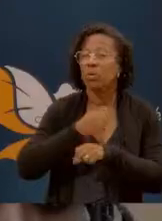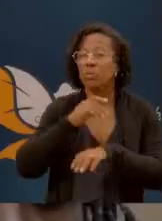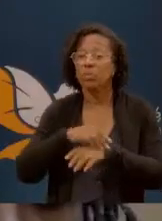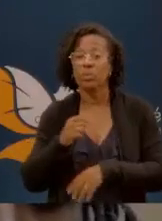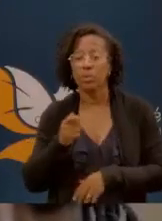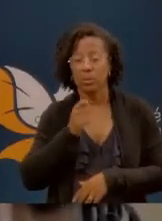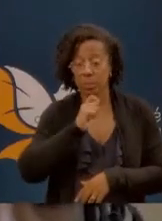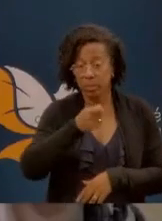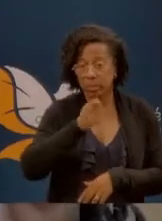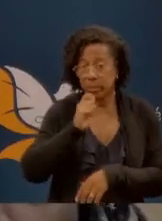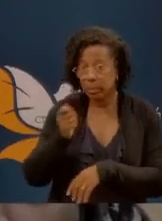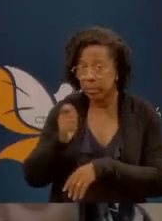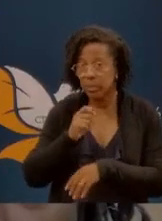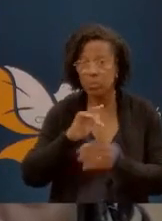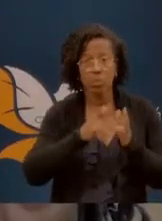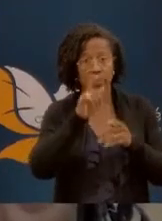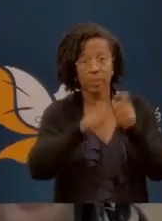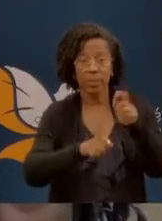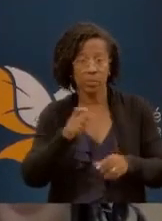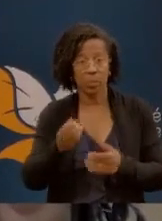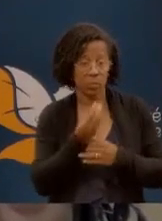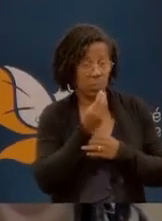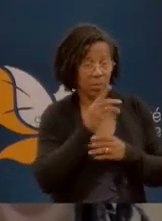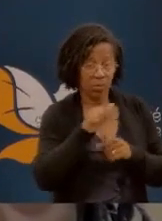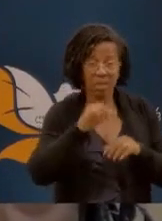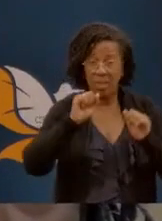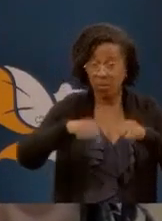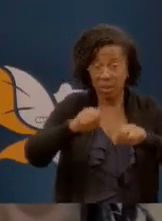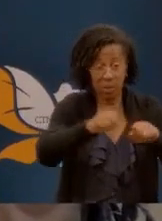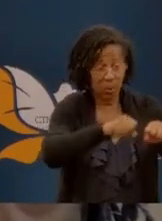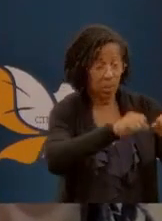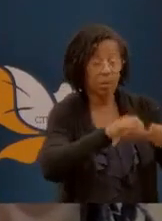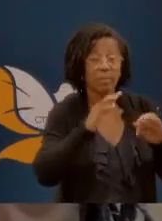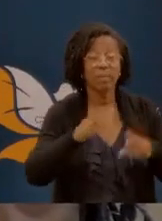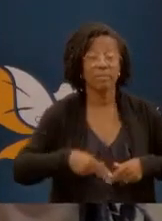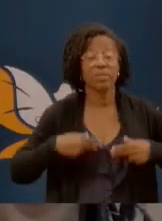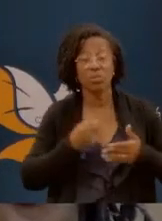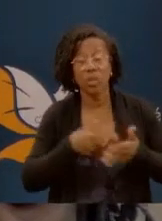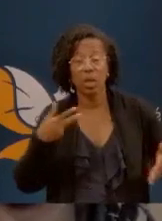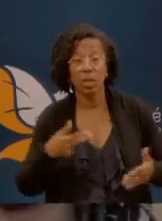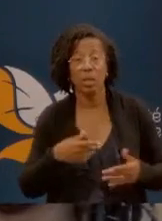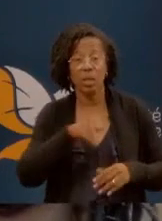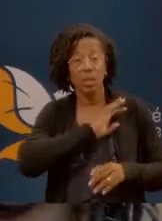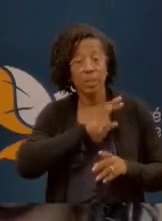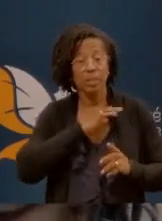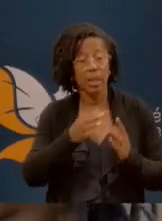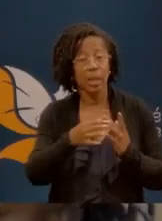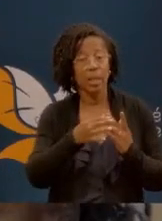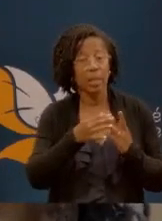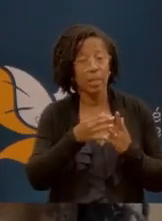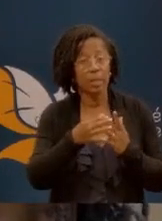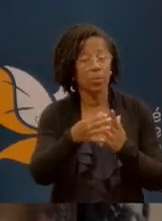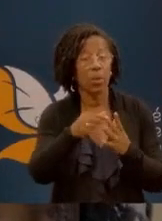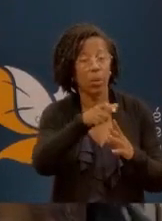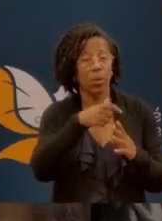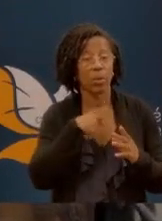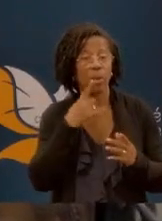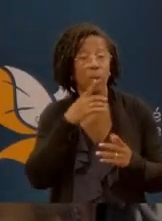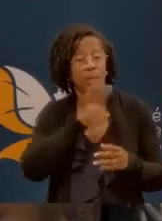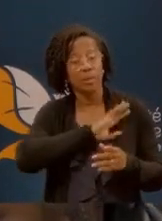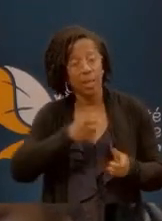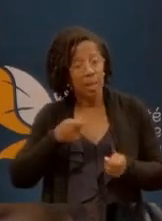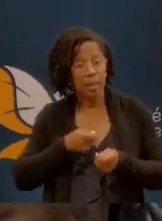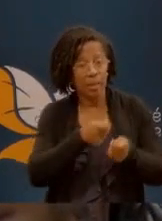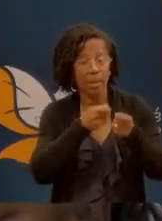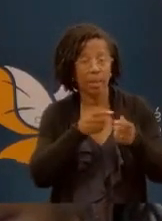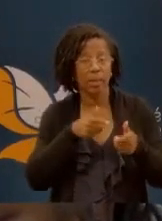les consommateurs sont d'accord. On essaie d'attaquer le leader qui est sorti spontanément des rangs en